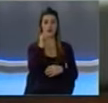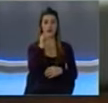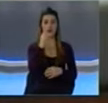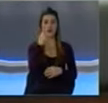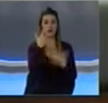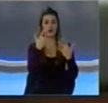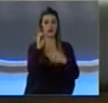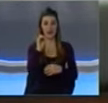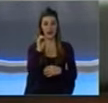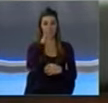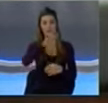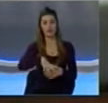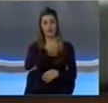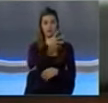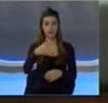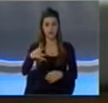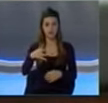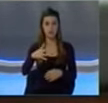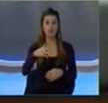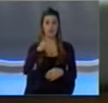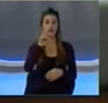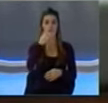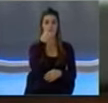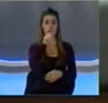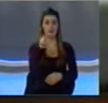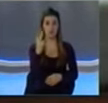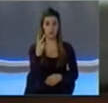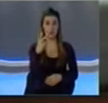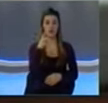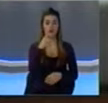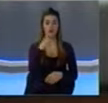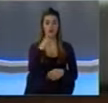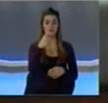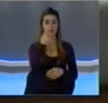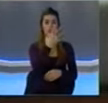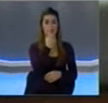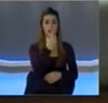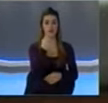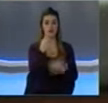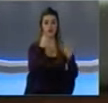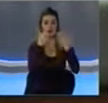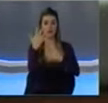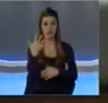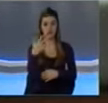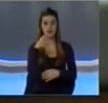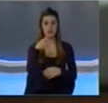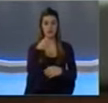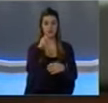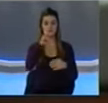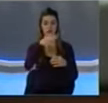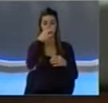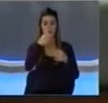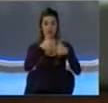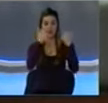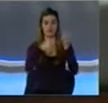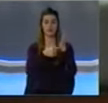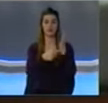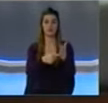470170 në tabelën 4.2 në projektin me kod 41165 të fshihet fjala Maqupit.